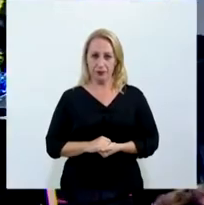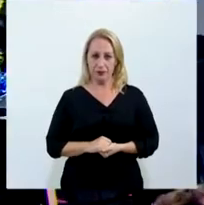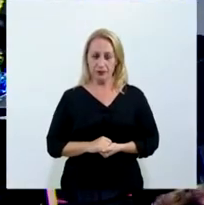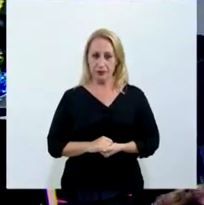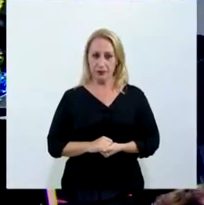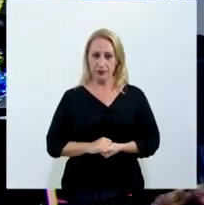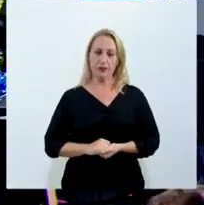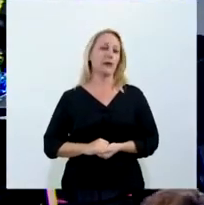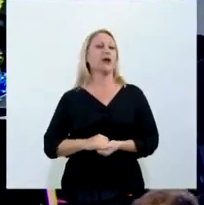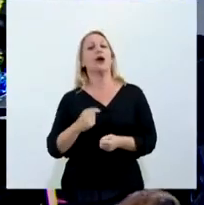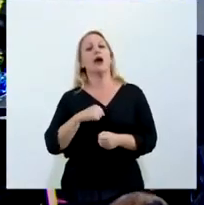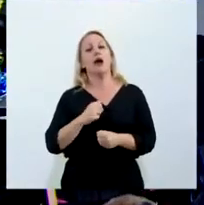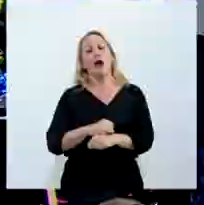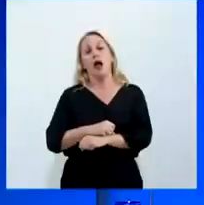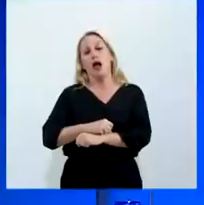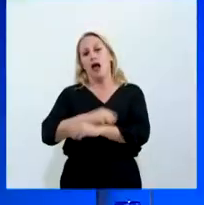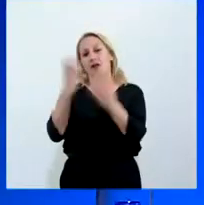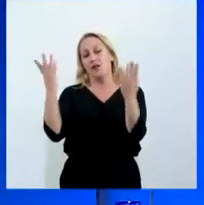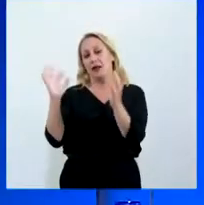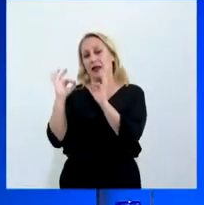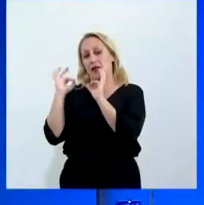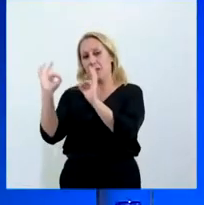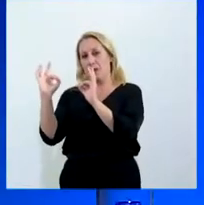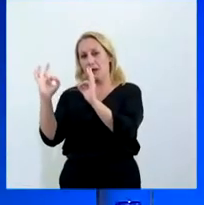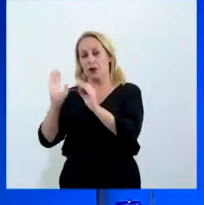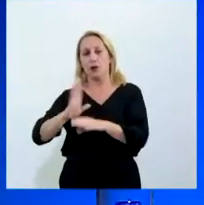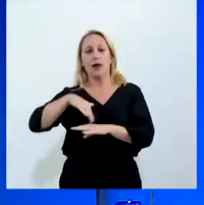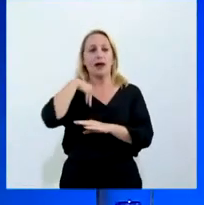Ο Νίκος Οικονόμου από την εφημερίδα Μακεδονία και να